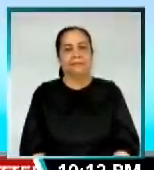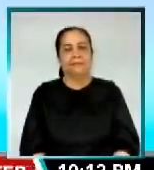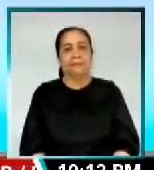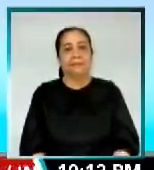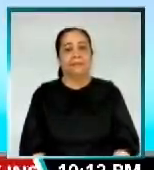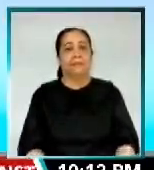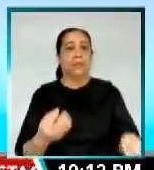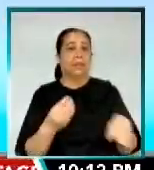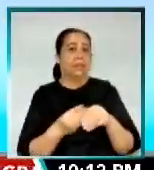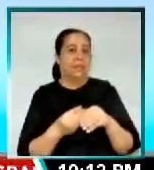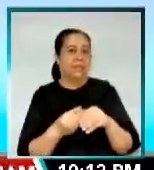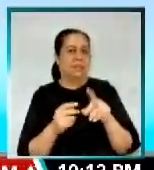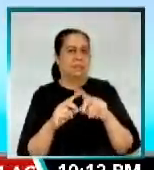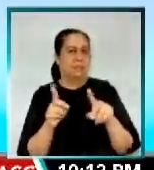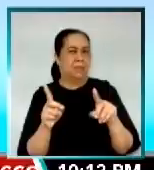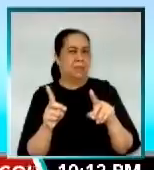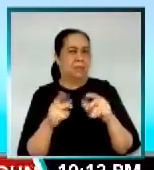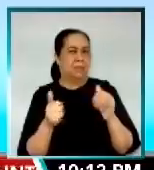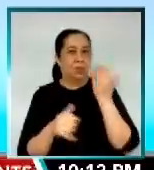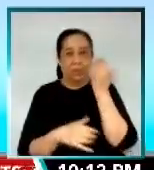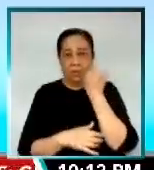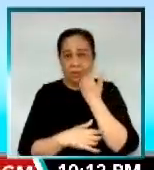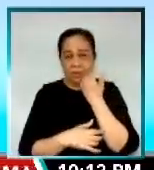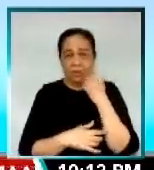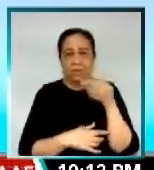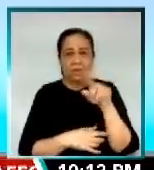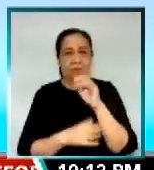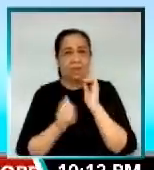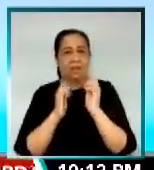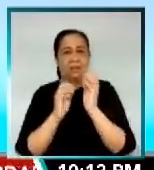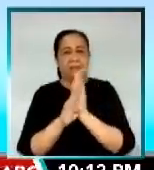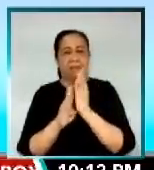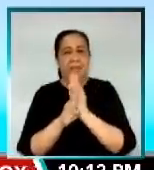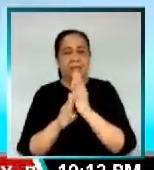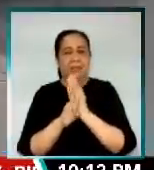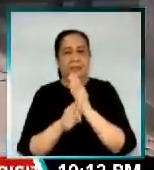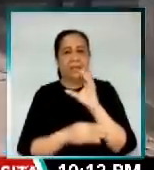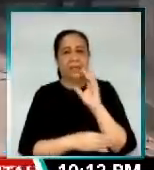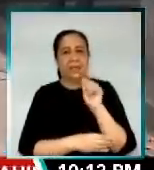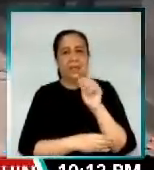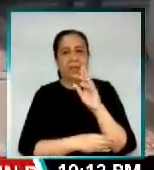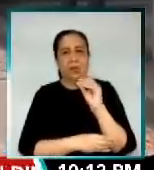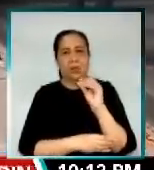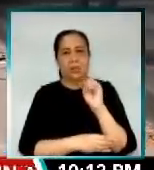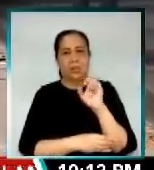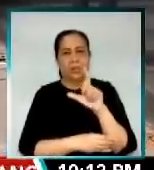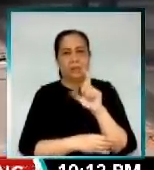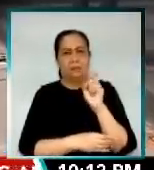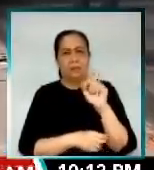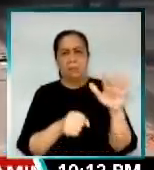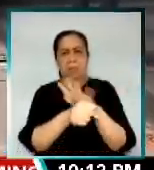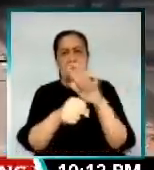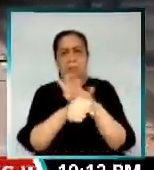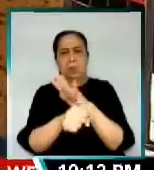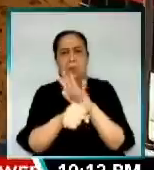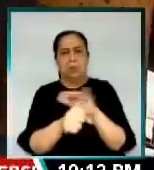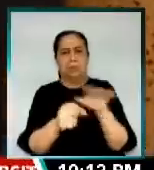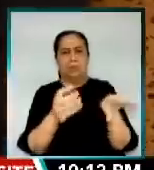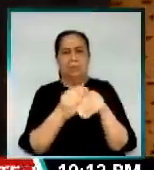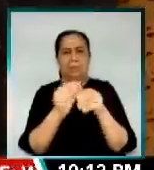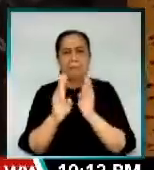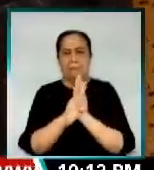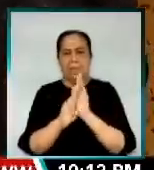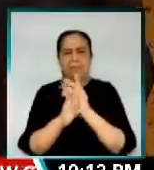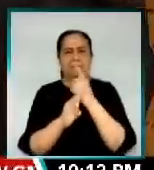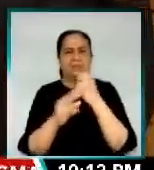pero tila kulang pa rin ang mga EDSA bus carousel. Mabilis na napuno ang mga augmentation bus dahil sa dami ng